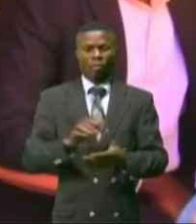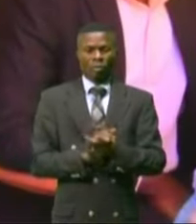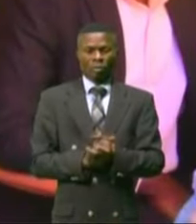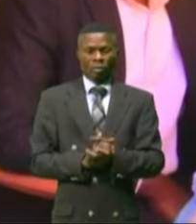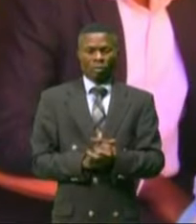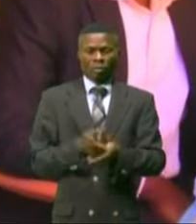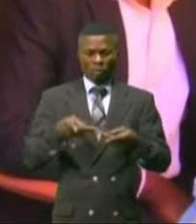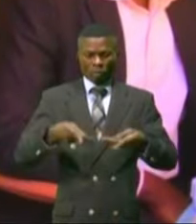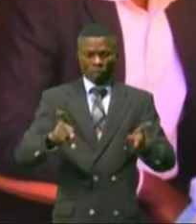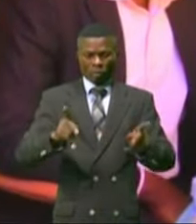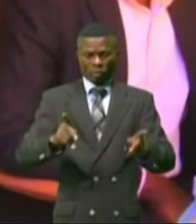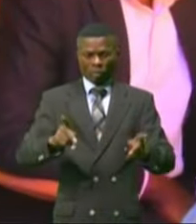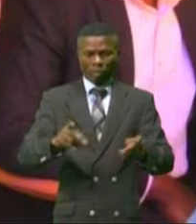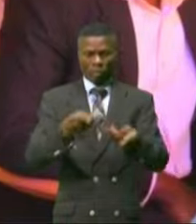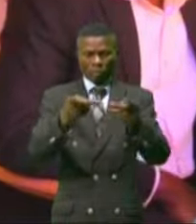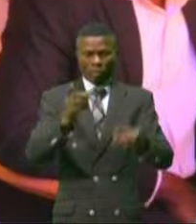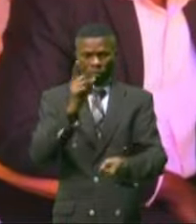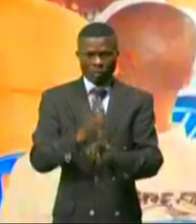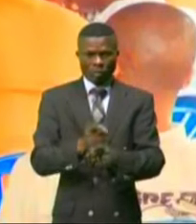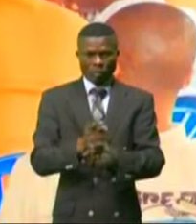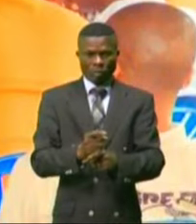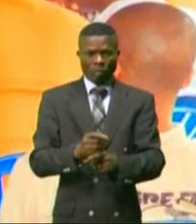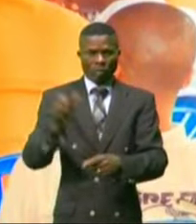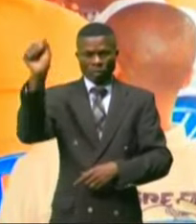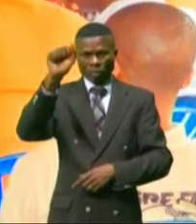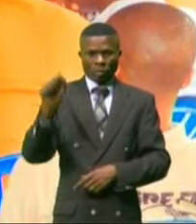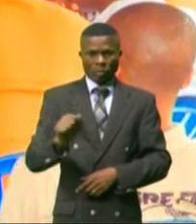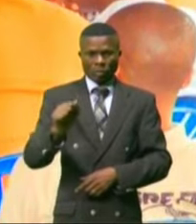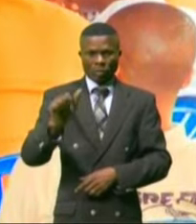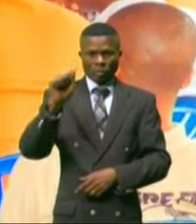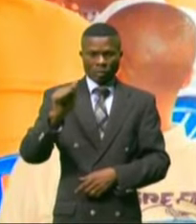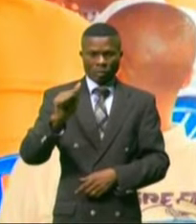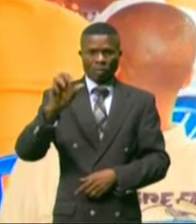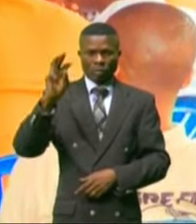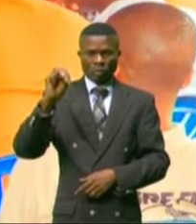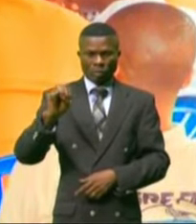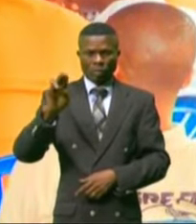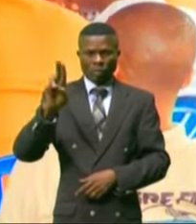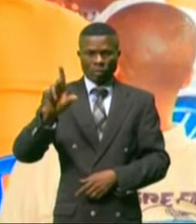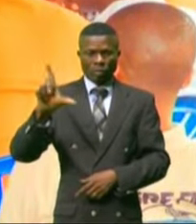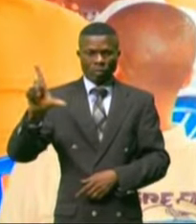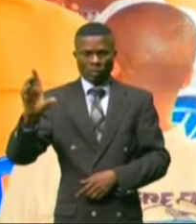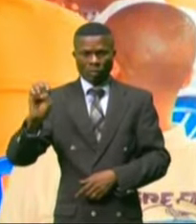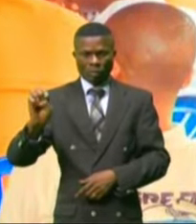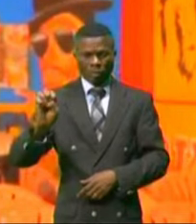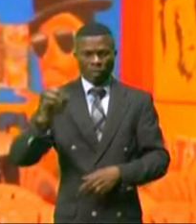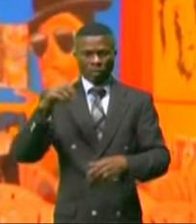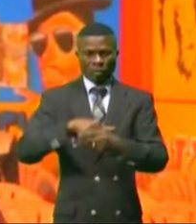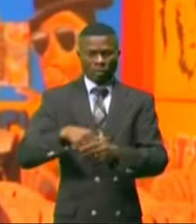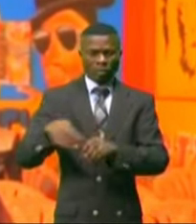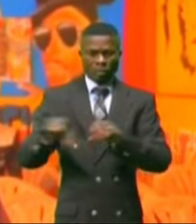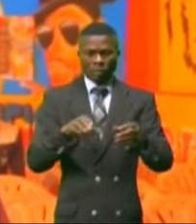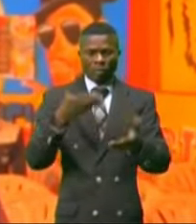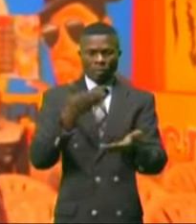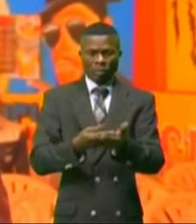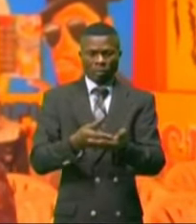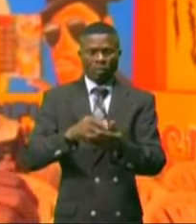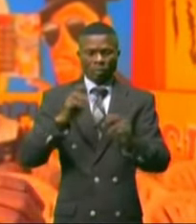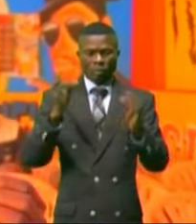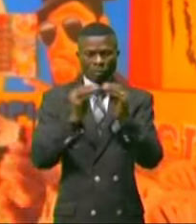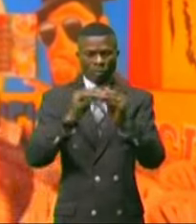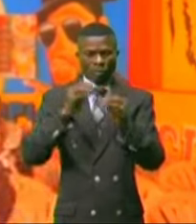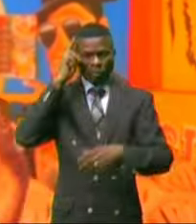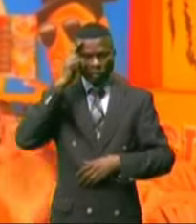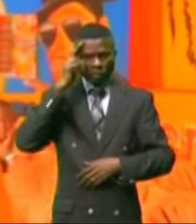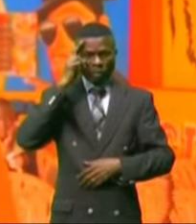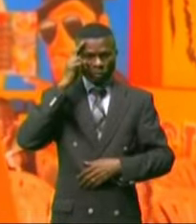par le biais de son point focal, Samuel Aïkouli Andaba, ont célébré et aussi, à travers une symbolique matinée de réflexion,